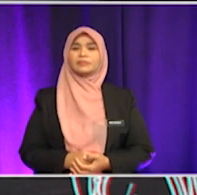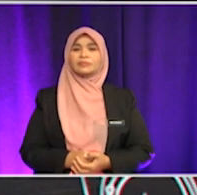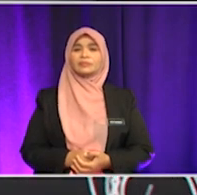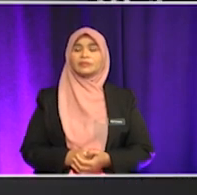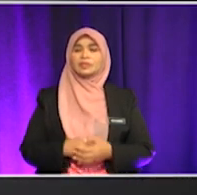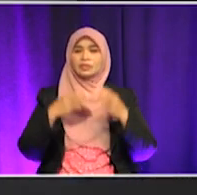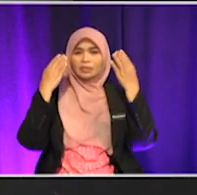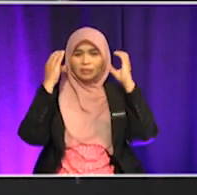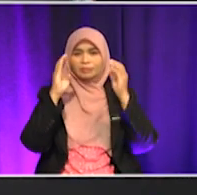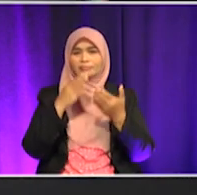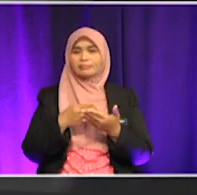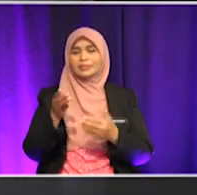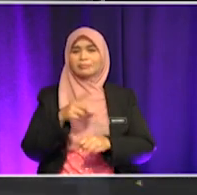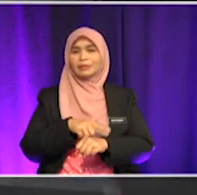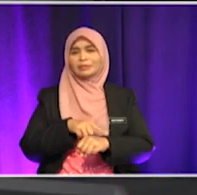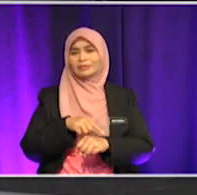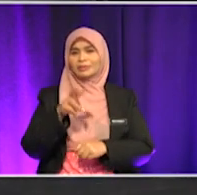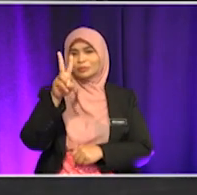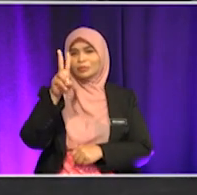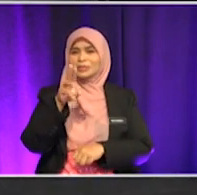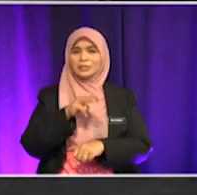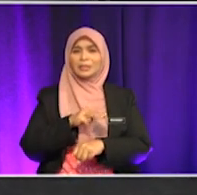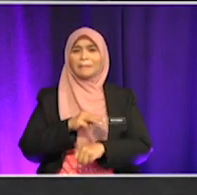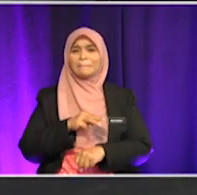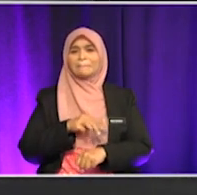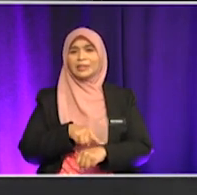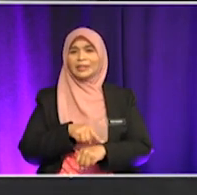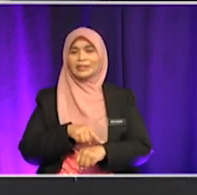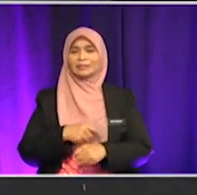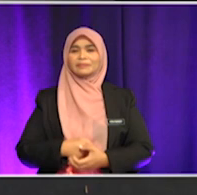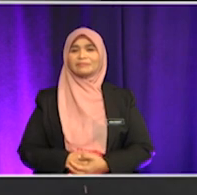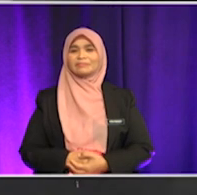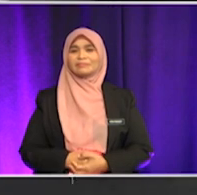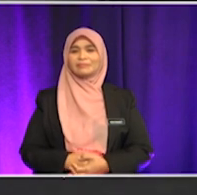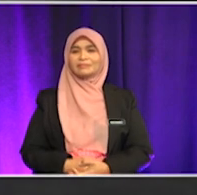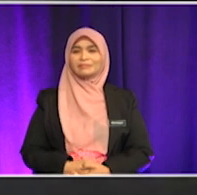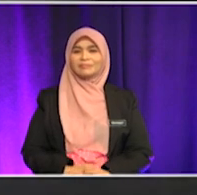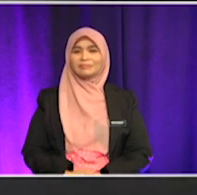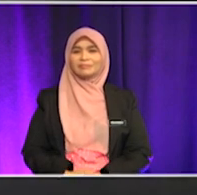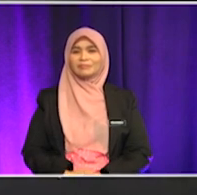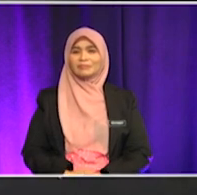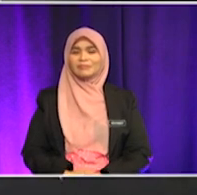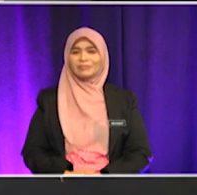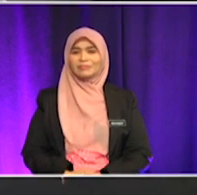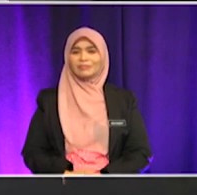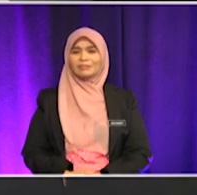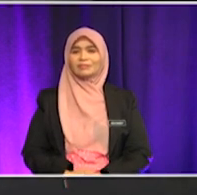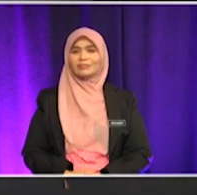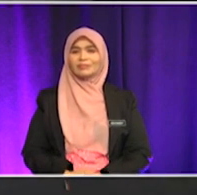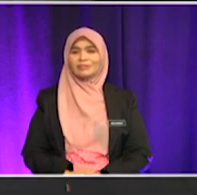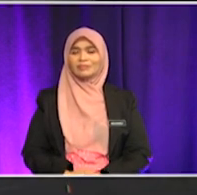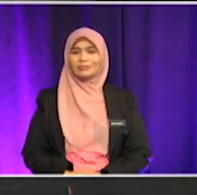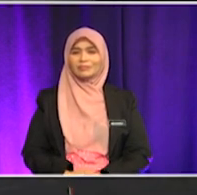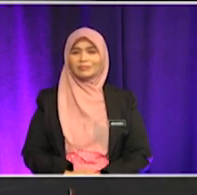bagi masa lebih kurang 2 minit boleh tak? Cukup tak pelajar semua? Kita bagi 30 saat sajalah cikgu. 30 saat lah. Lagi senang. 2 minit tak sempat dah. Jangan kita kejap lagi